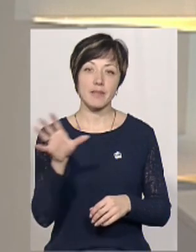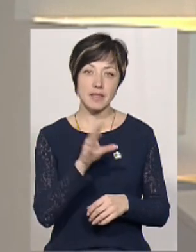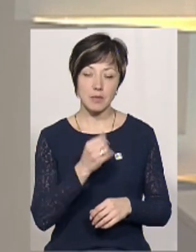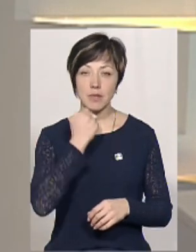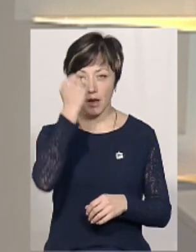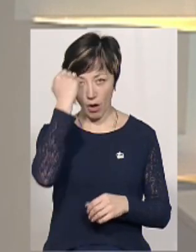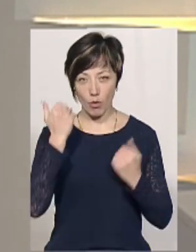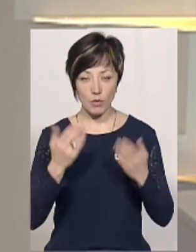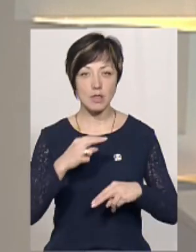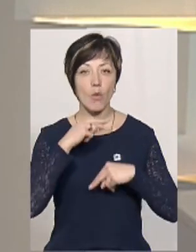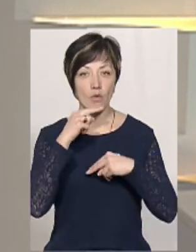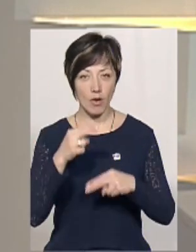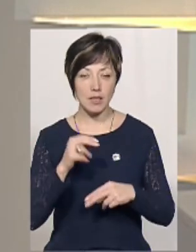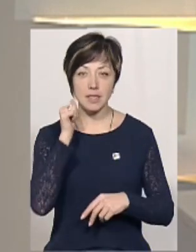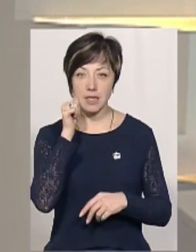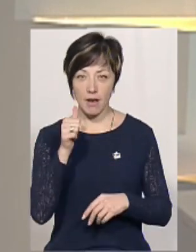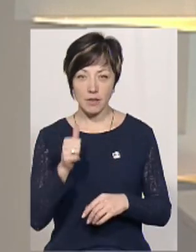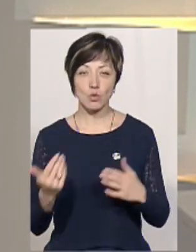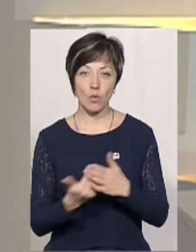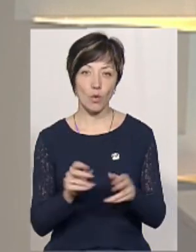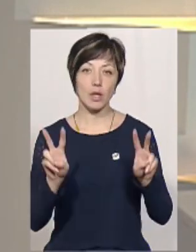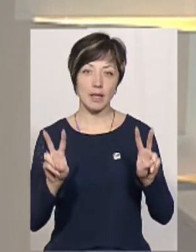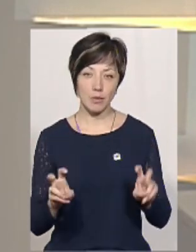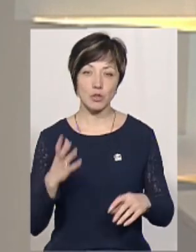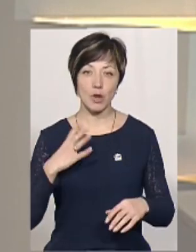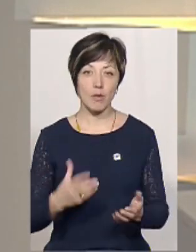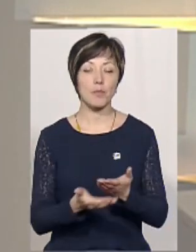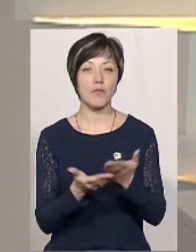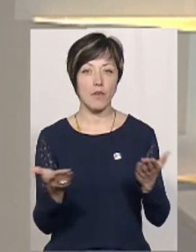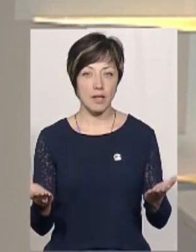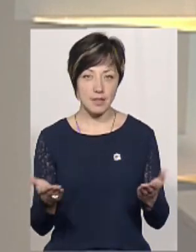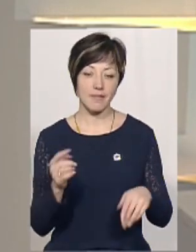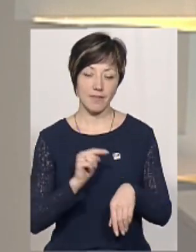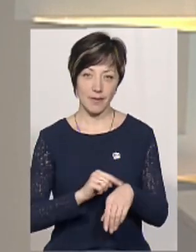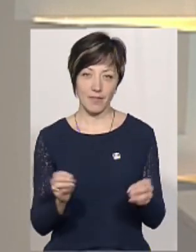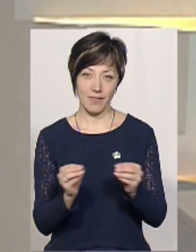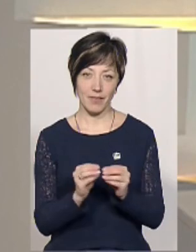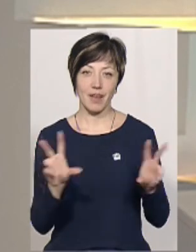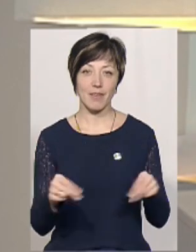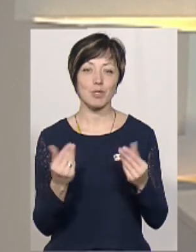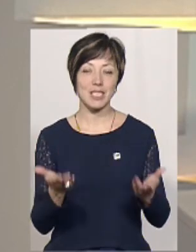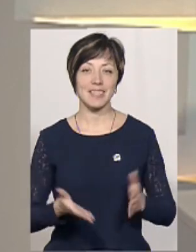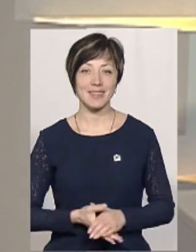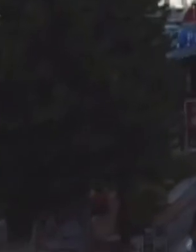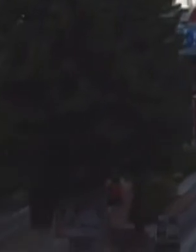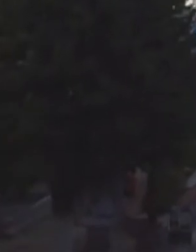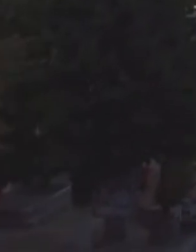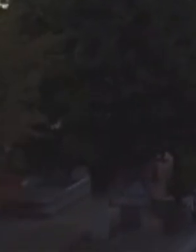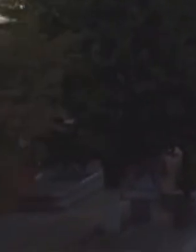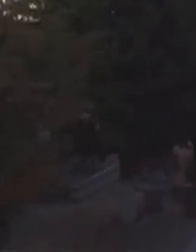Всім дякую за увагу. Завтра уже з новою темою чекатимемо вас у цій же порі. Нехай щастить!